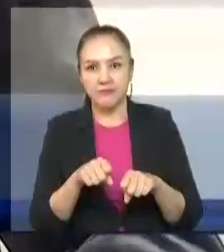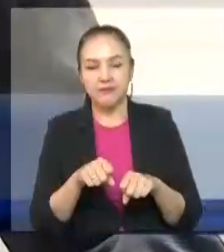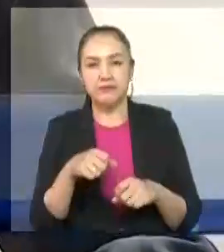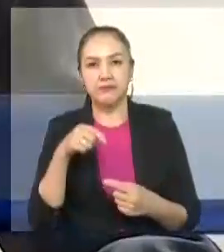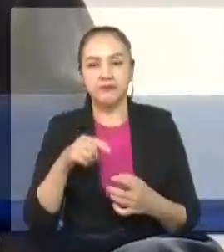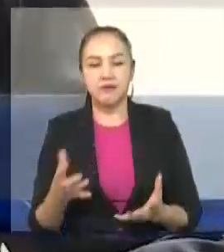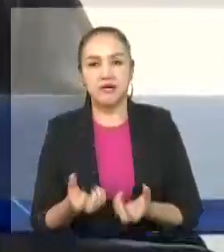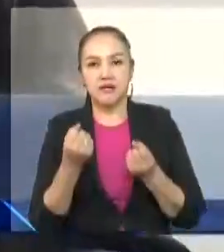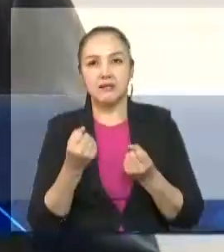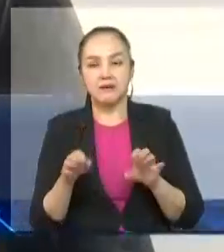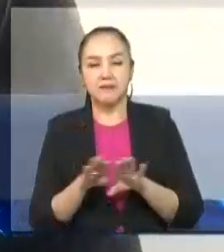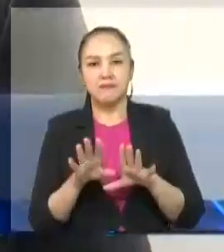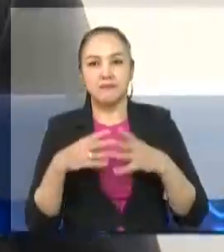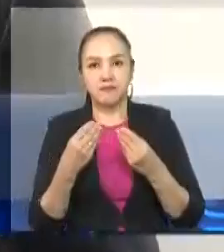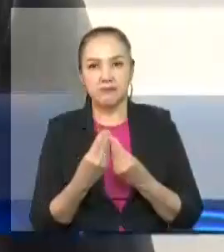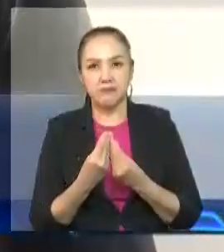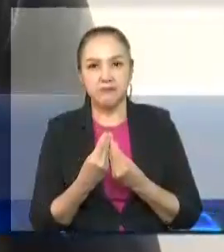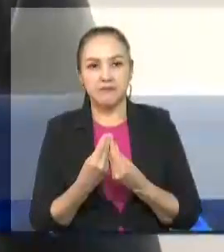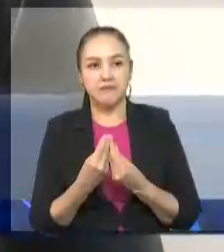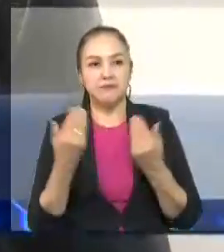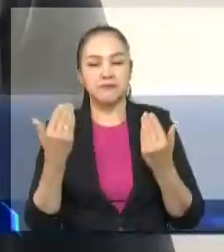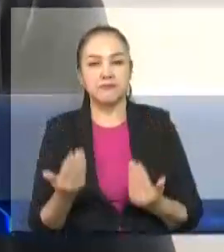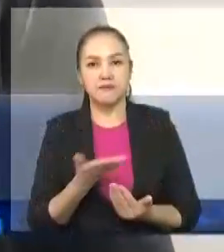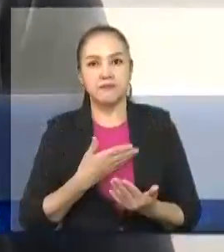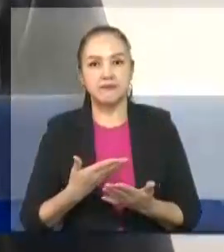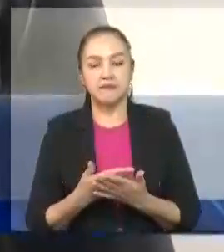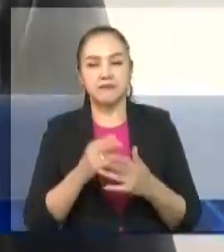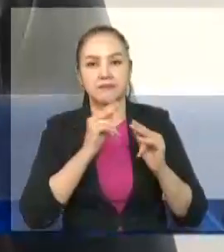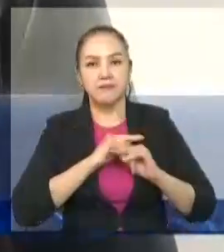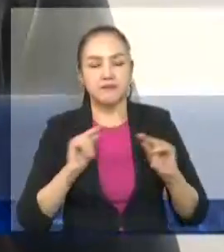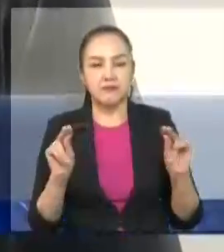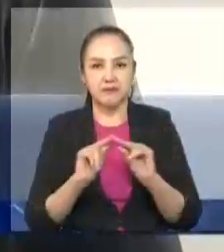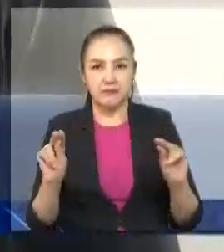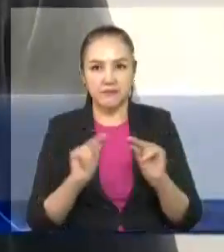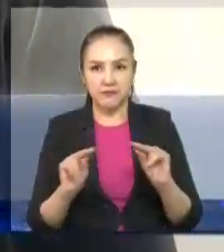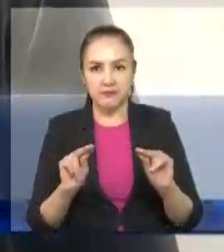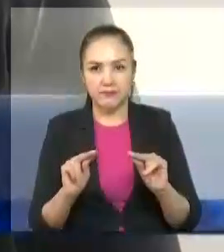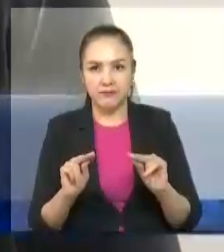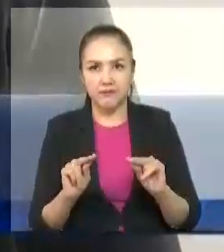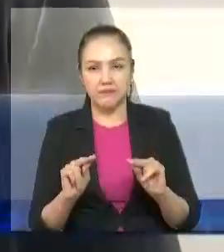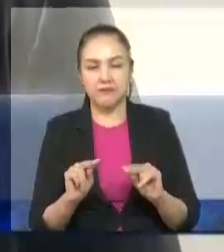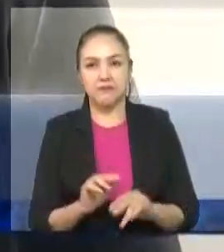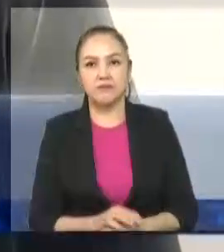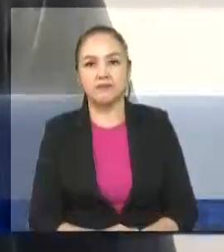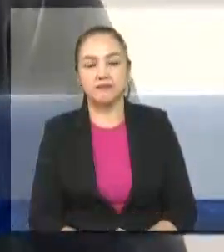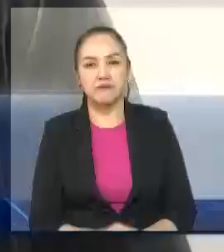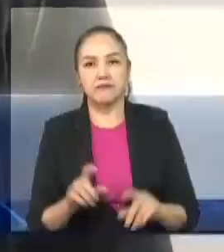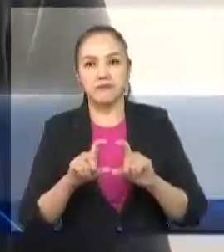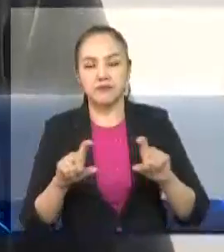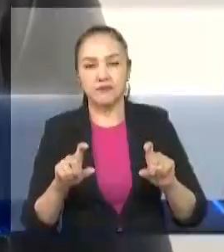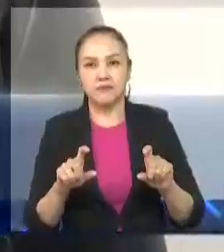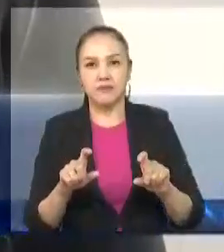послужит поддержкой для таких семей. Сейчас мы работаем педагогами. Второе образование у нас педагогическое. Я